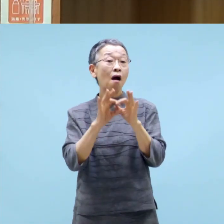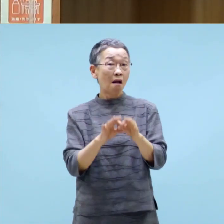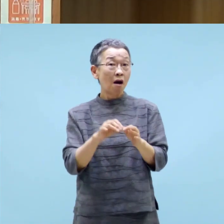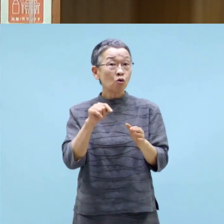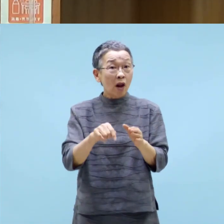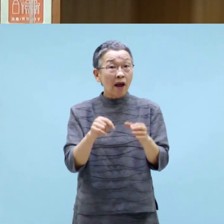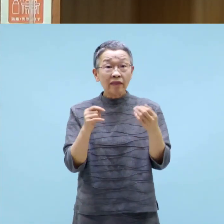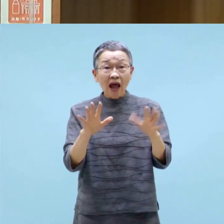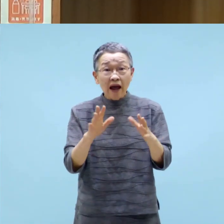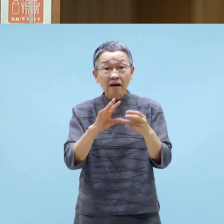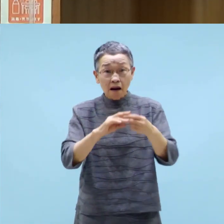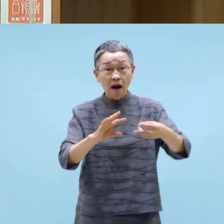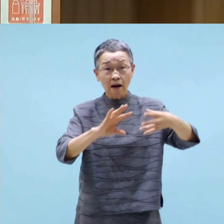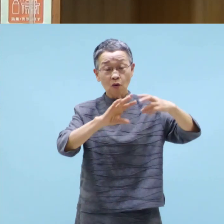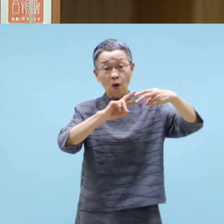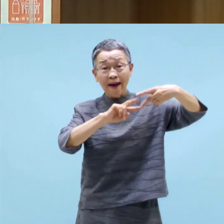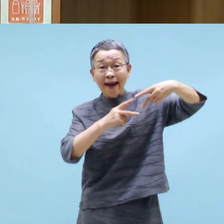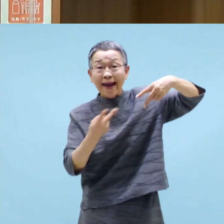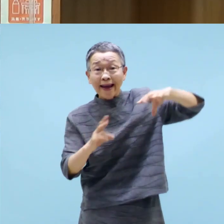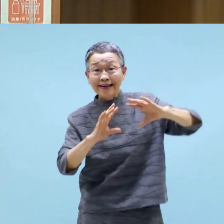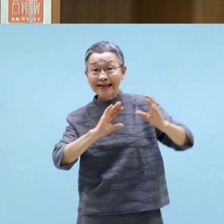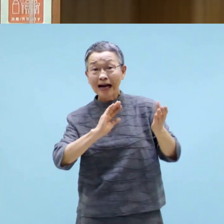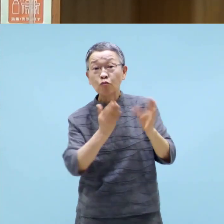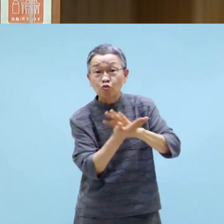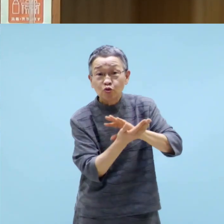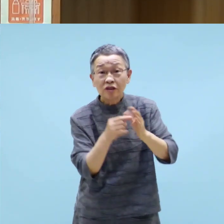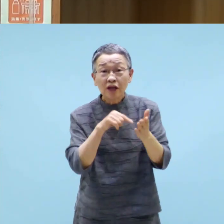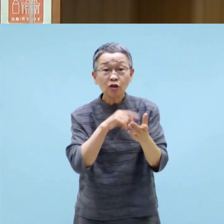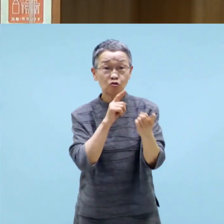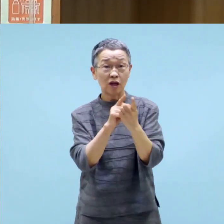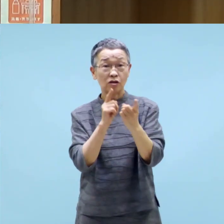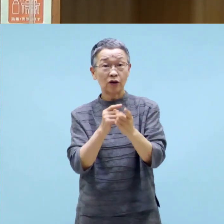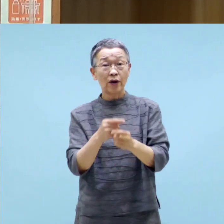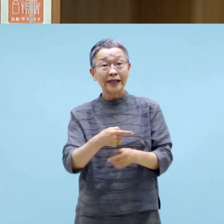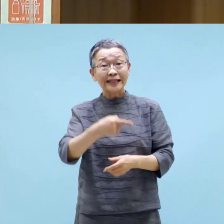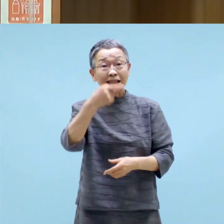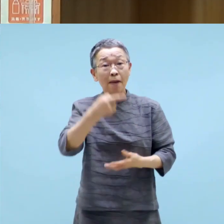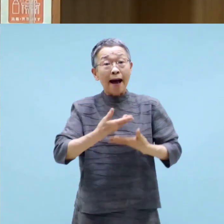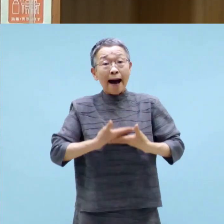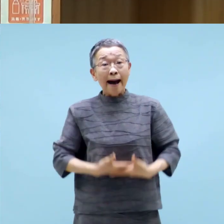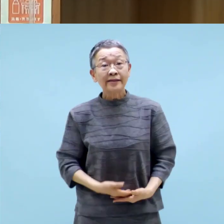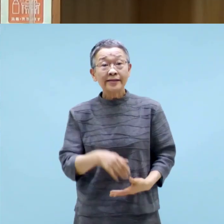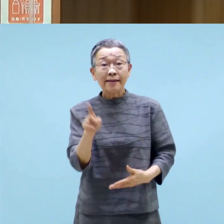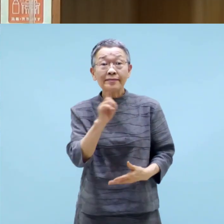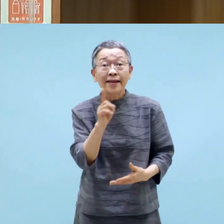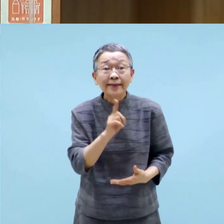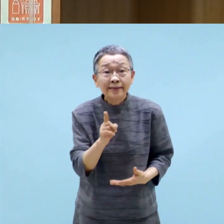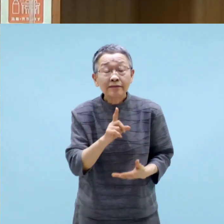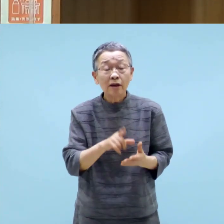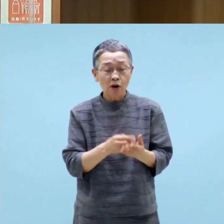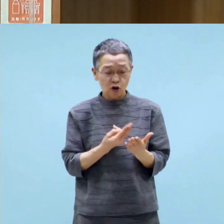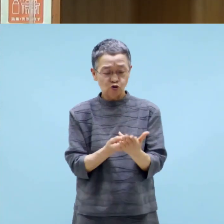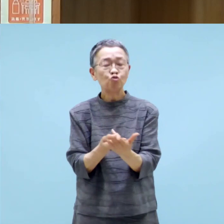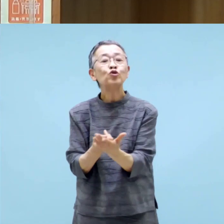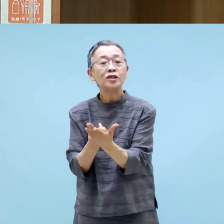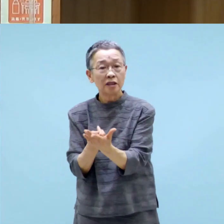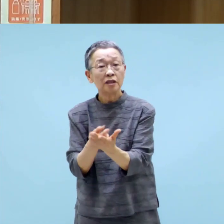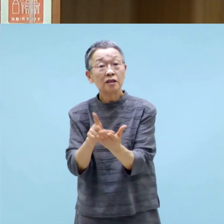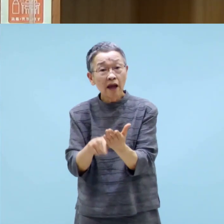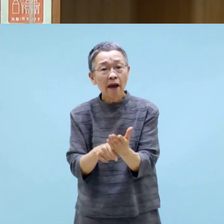その変異株に対する対策について、まあ、一番安全なのは入院して陰性確認2回っていうのは、これはまあ当